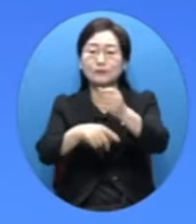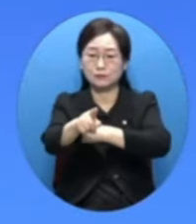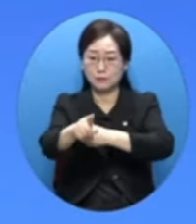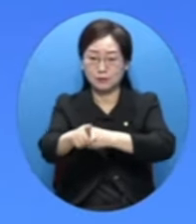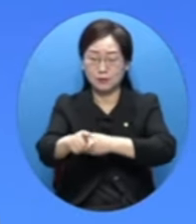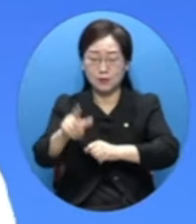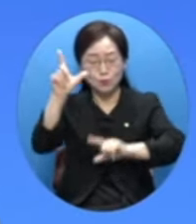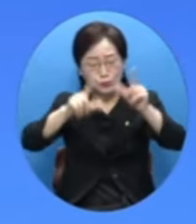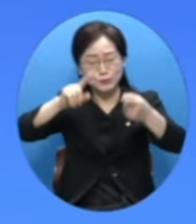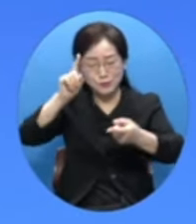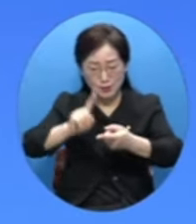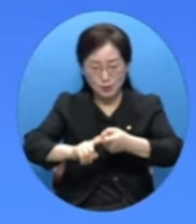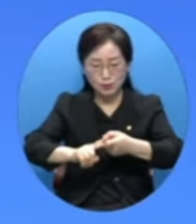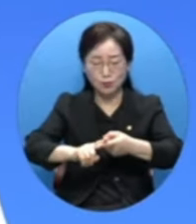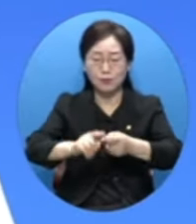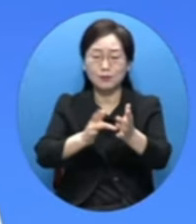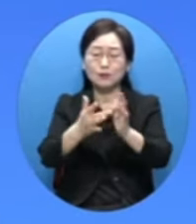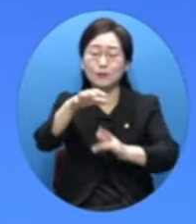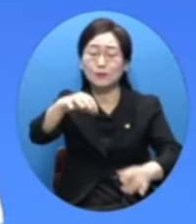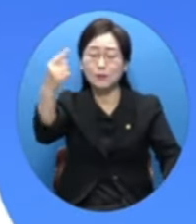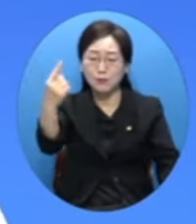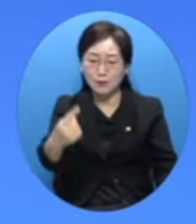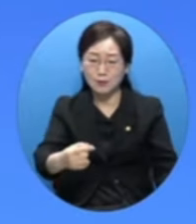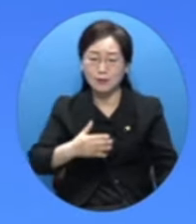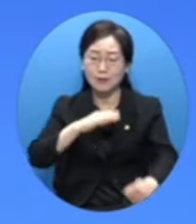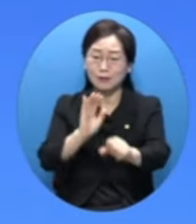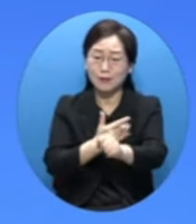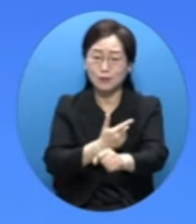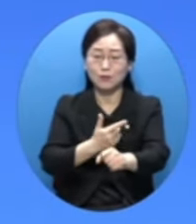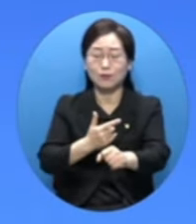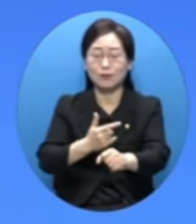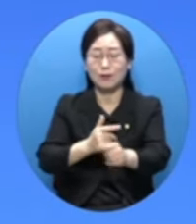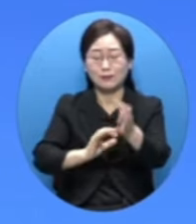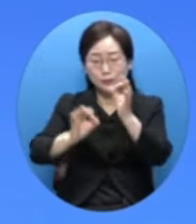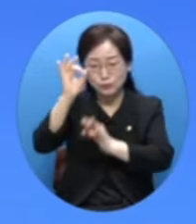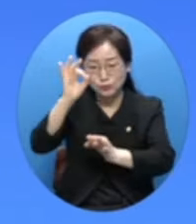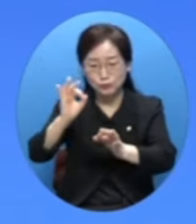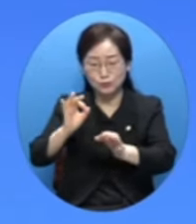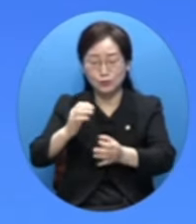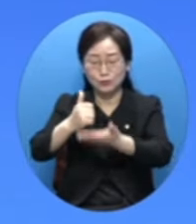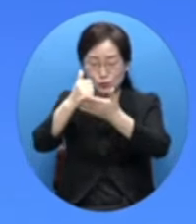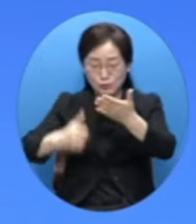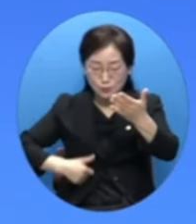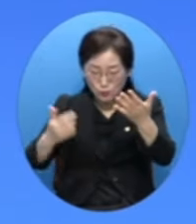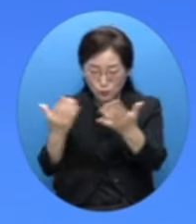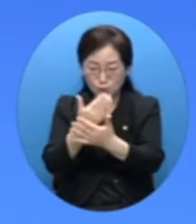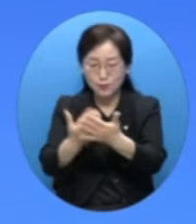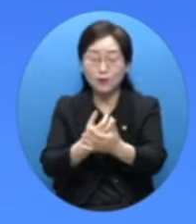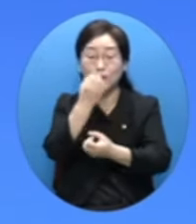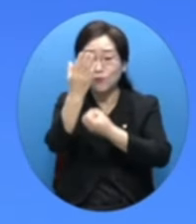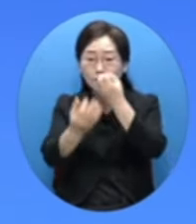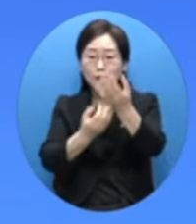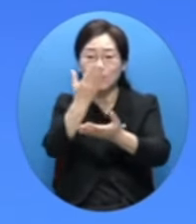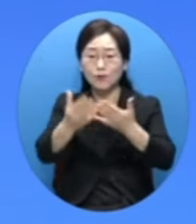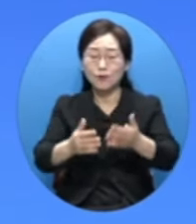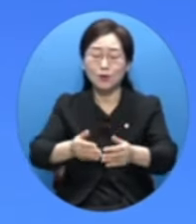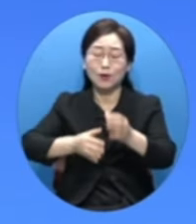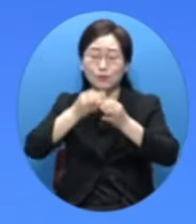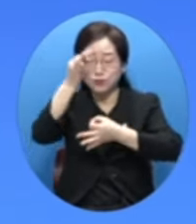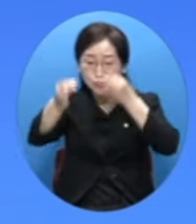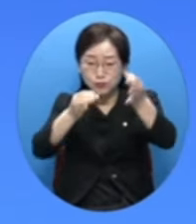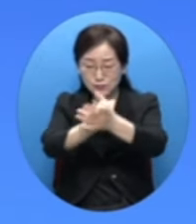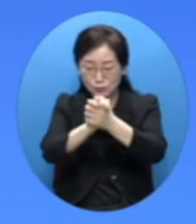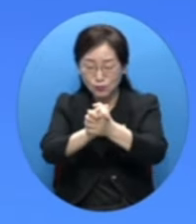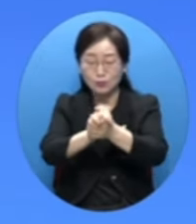나의 모든 잘못과 나의 허물을 주 앞에 내놓고 회개하고 주 앞에 부르짖어 구하고